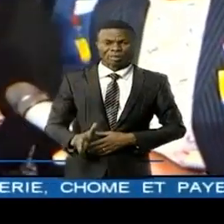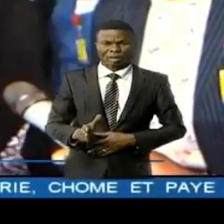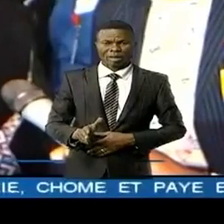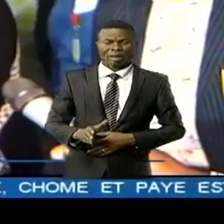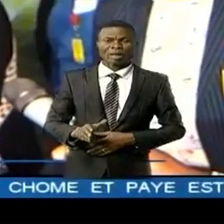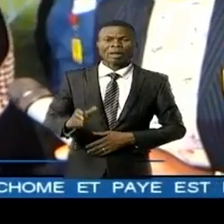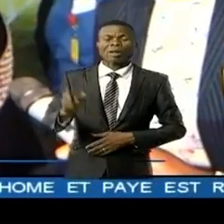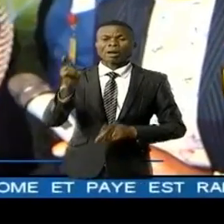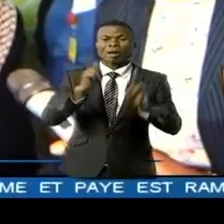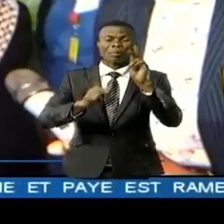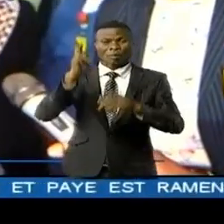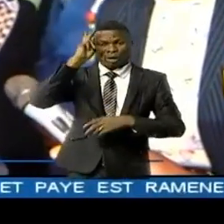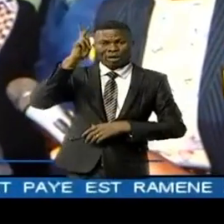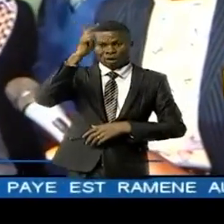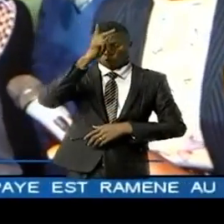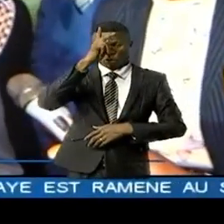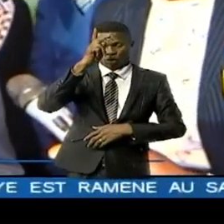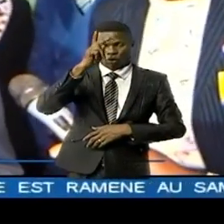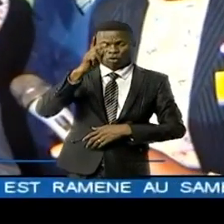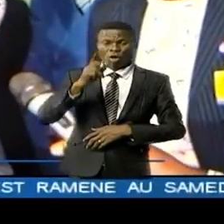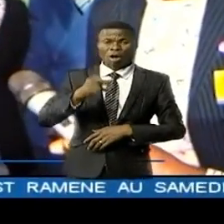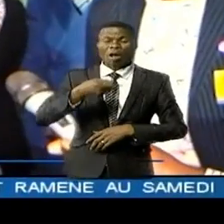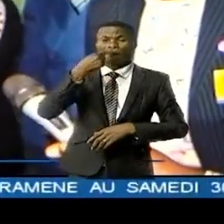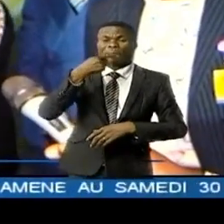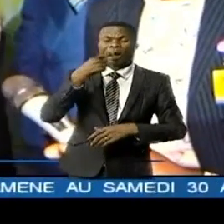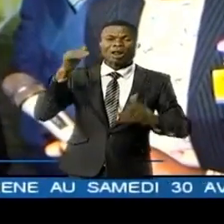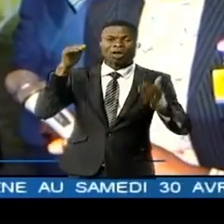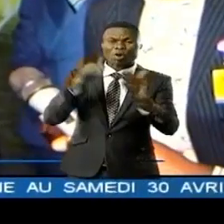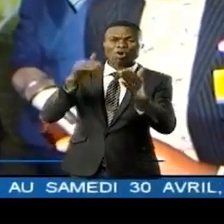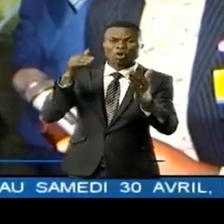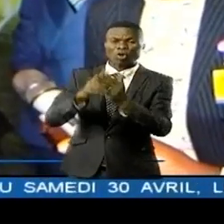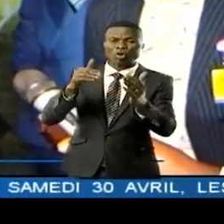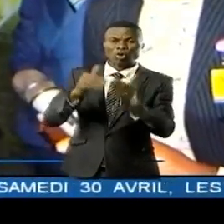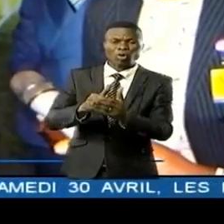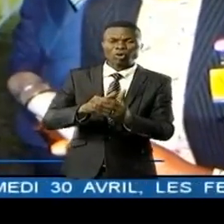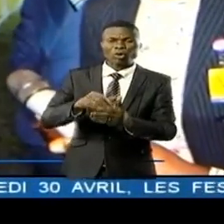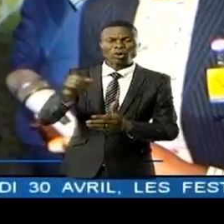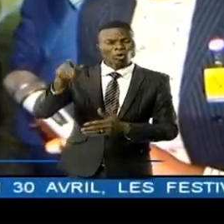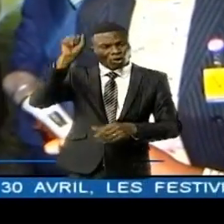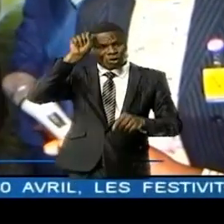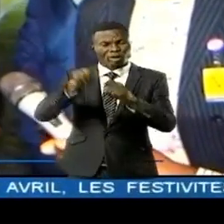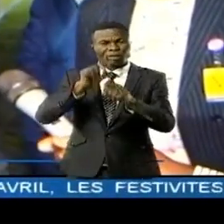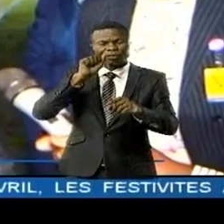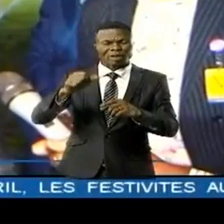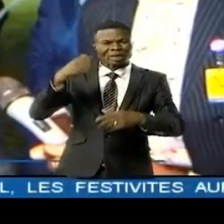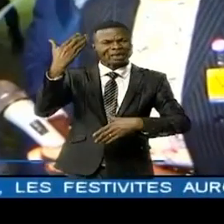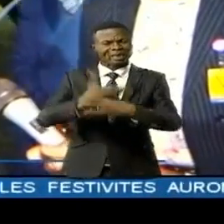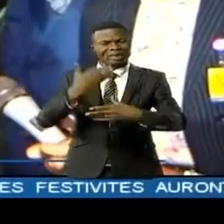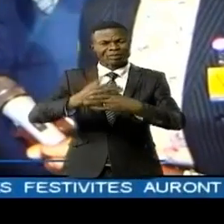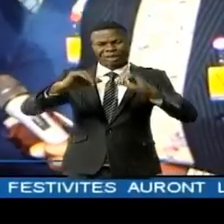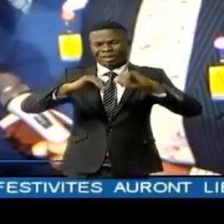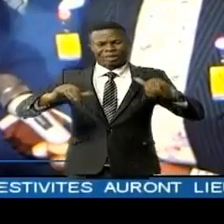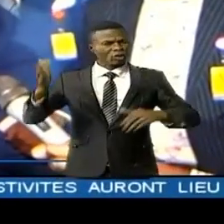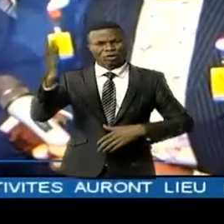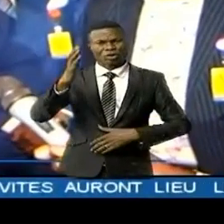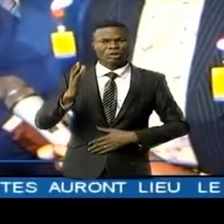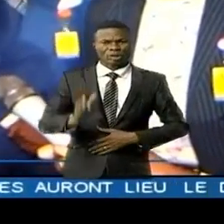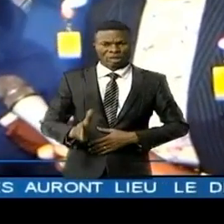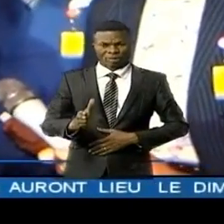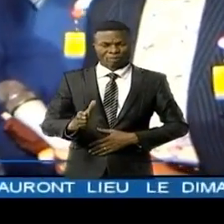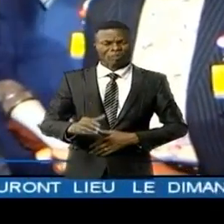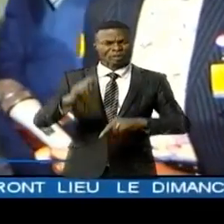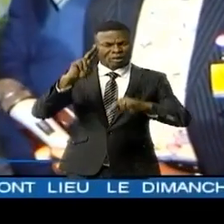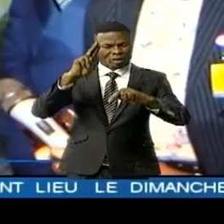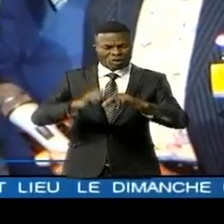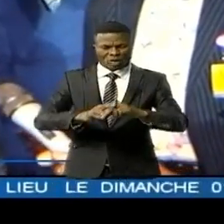Katangais soulever son petit doigt pour dire que Moulendambo n'était pas son frère, Moutamba Dibo également. On vivait